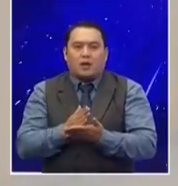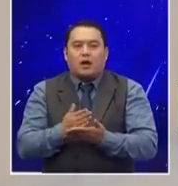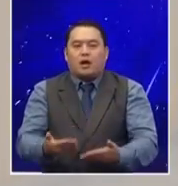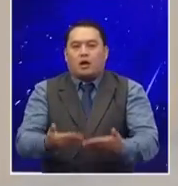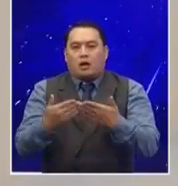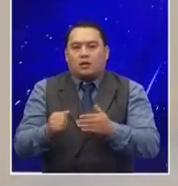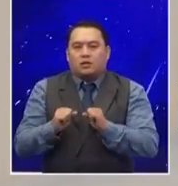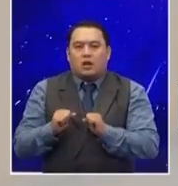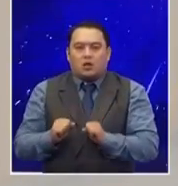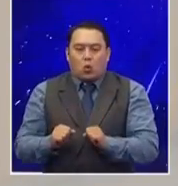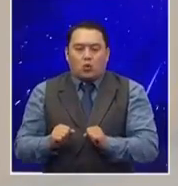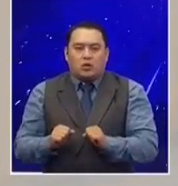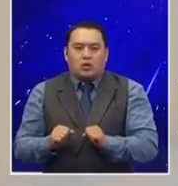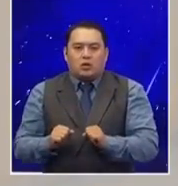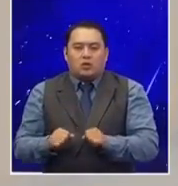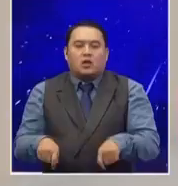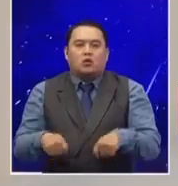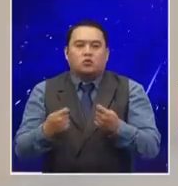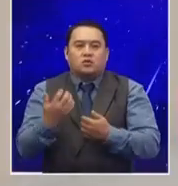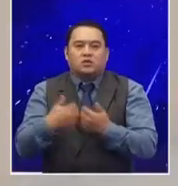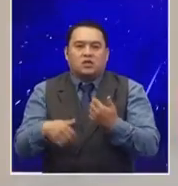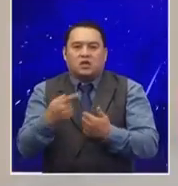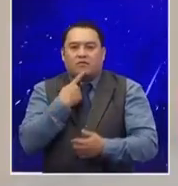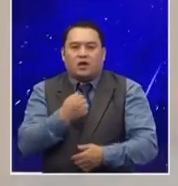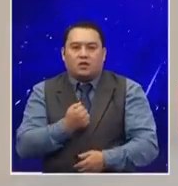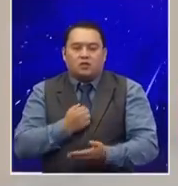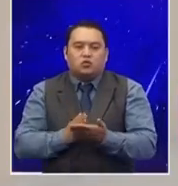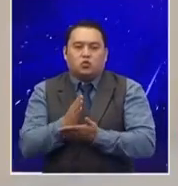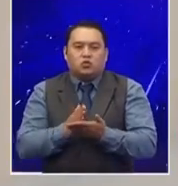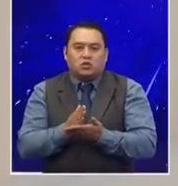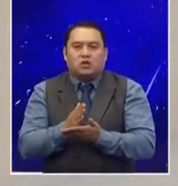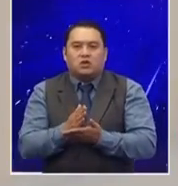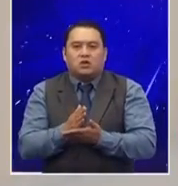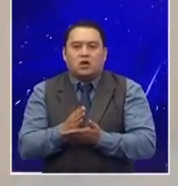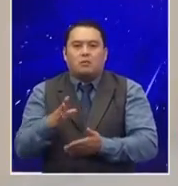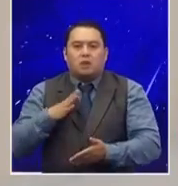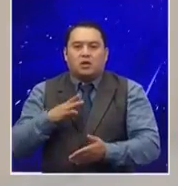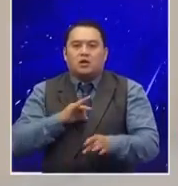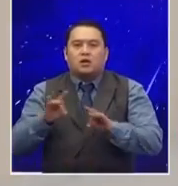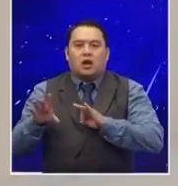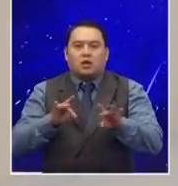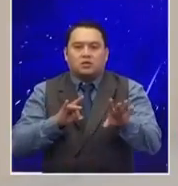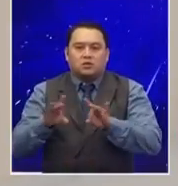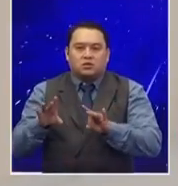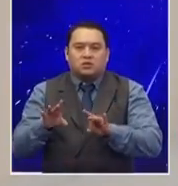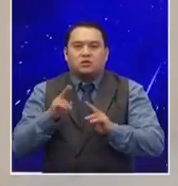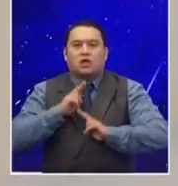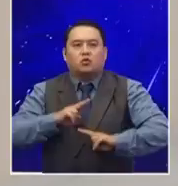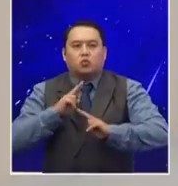профилактика административных правонарушений среди военнослужащих. Были разъяснены моменты